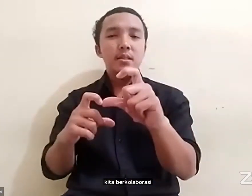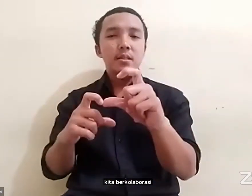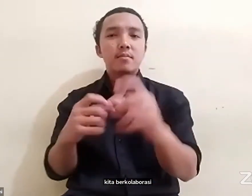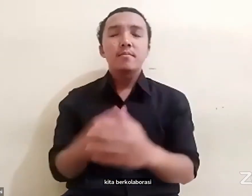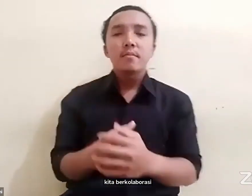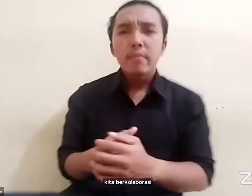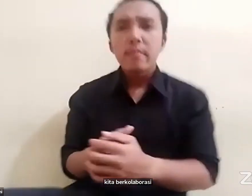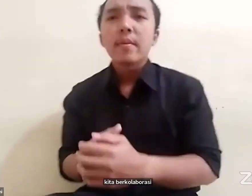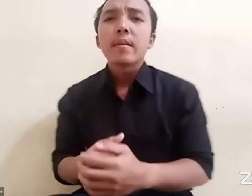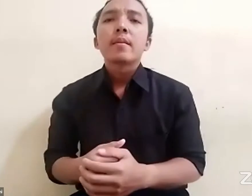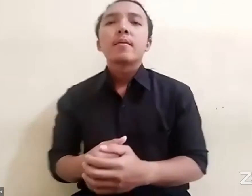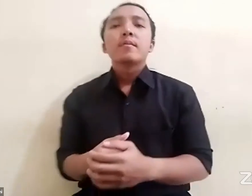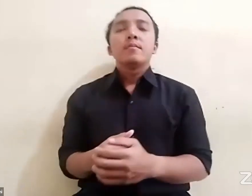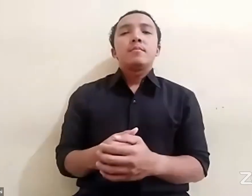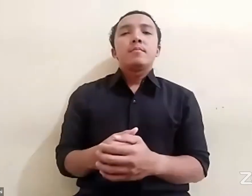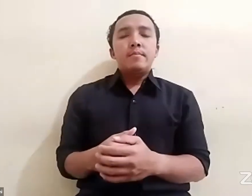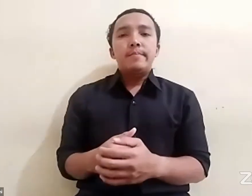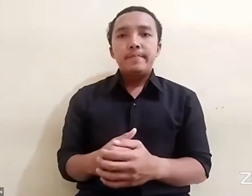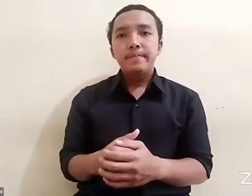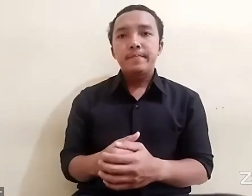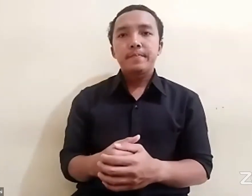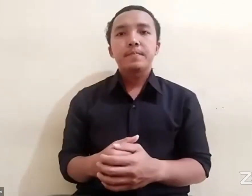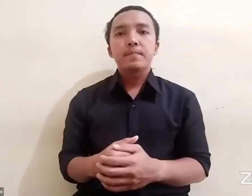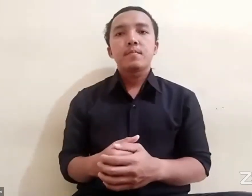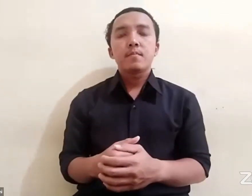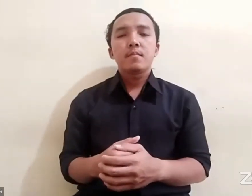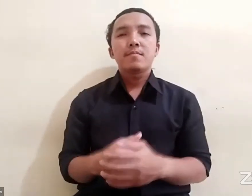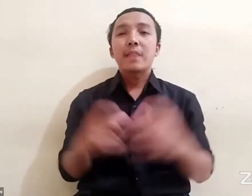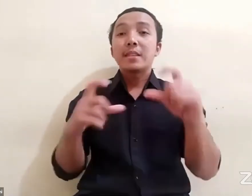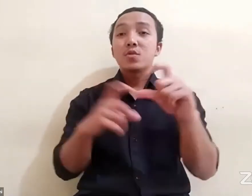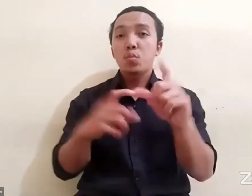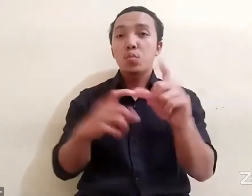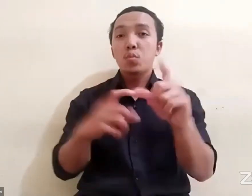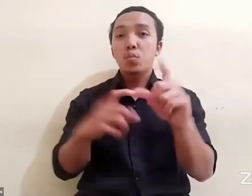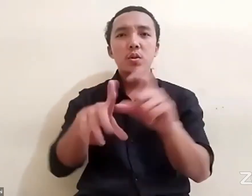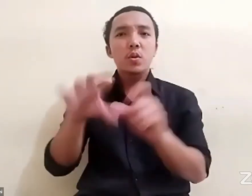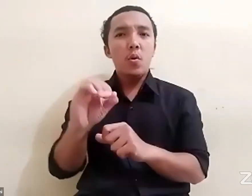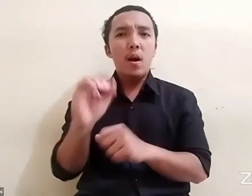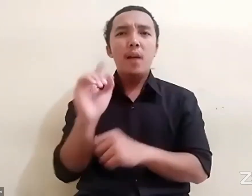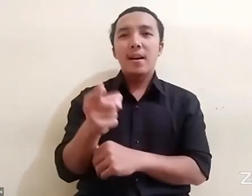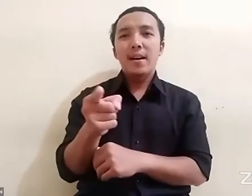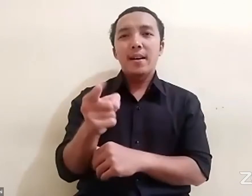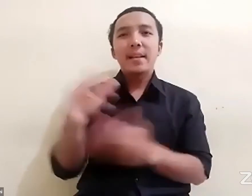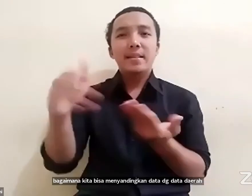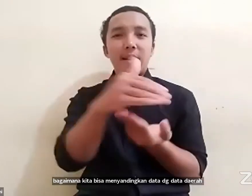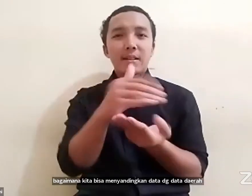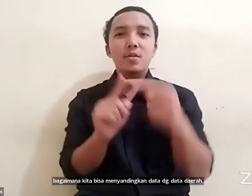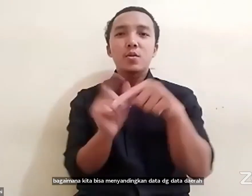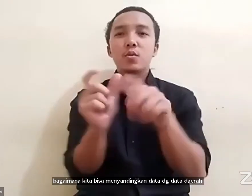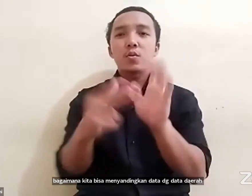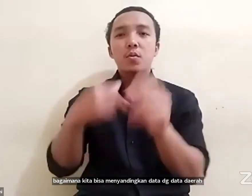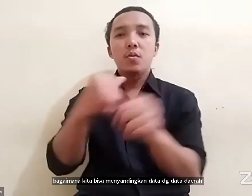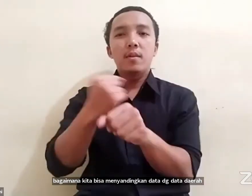tunggal daerah Situ Bondo. Di Situ Bondo ada data tunggal daerah analisis kependudukan